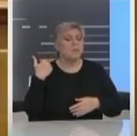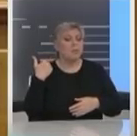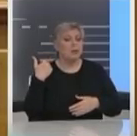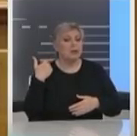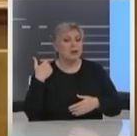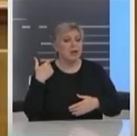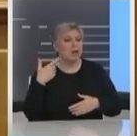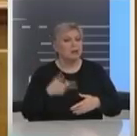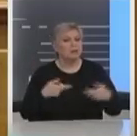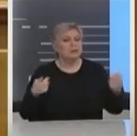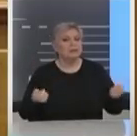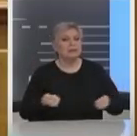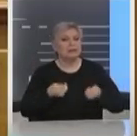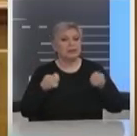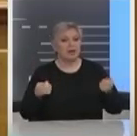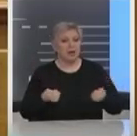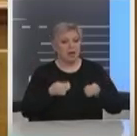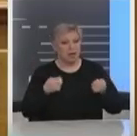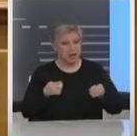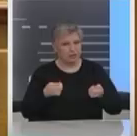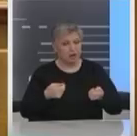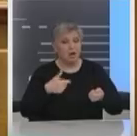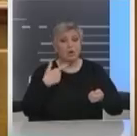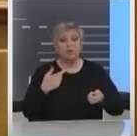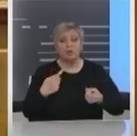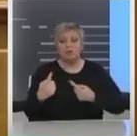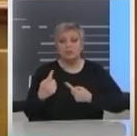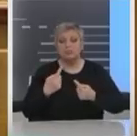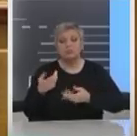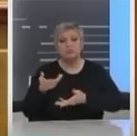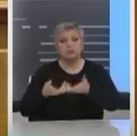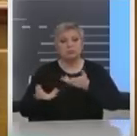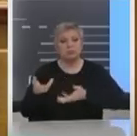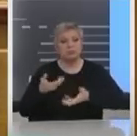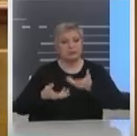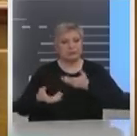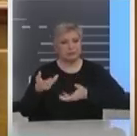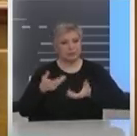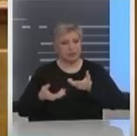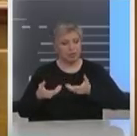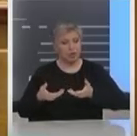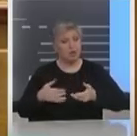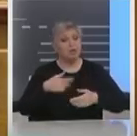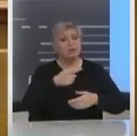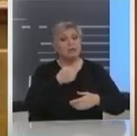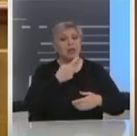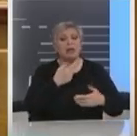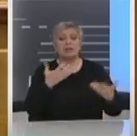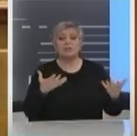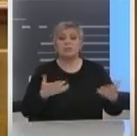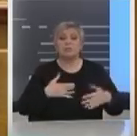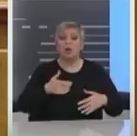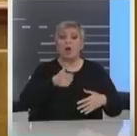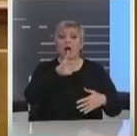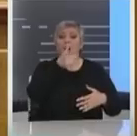τις επιδόσεις σας σε οποιοδήποτε είδους διαπραγμάτευση. Την ονόμασατε μάλιστα και υπερήφανη. Και αναρωτιέμαι τι είναι αυτό που έκανε τον